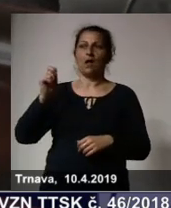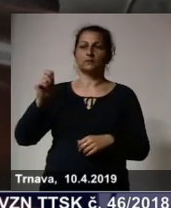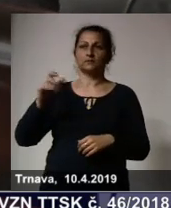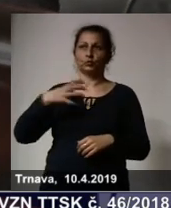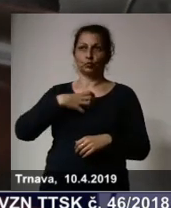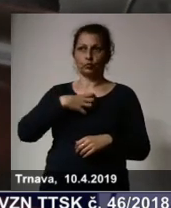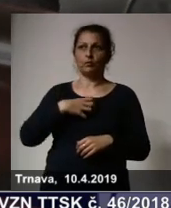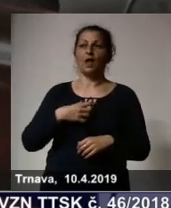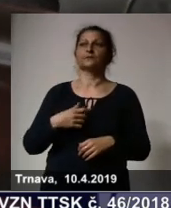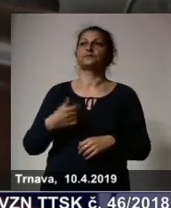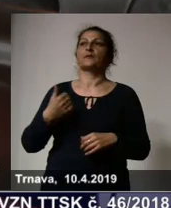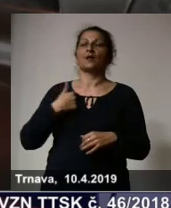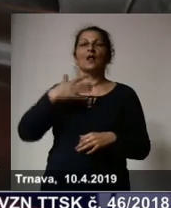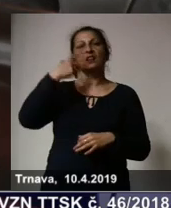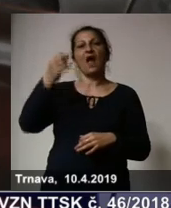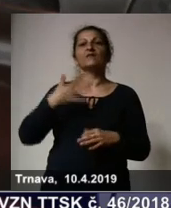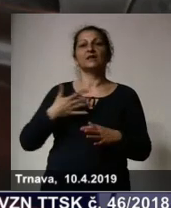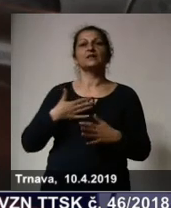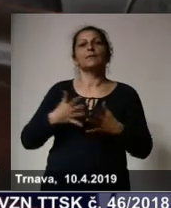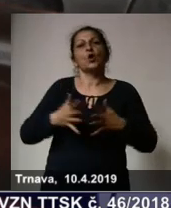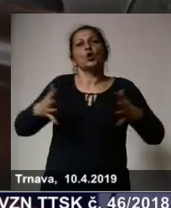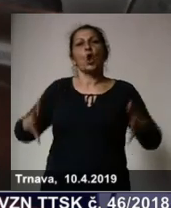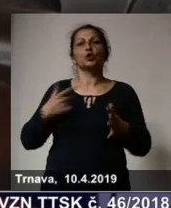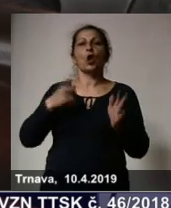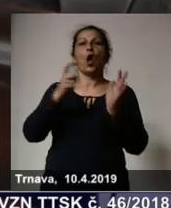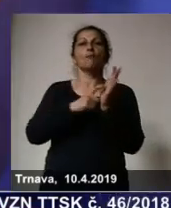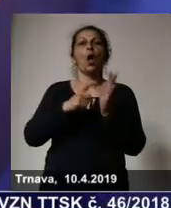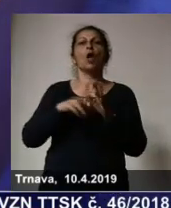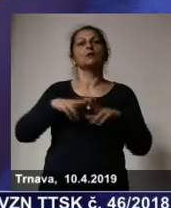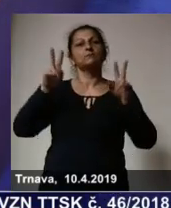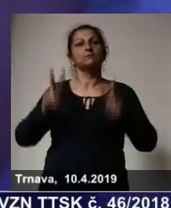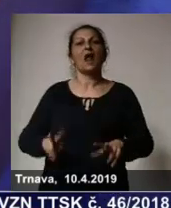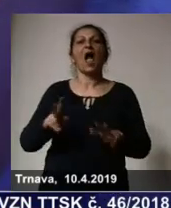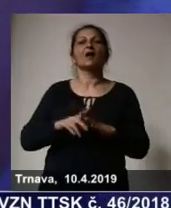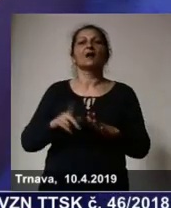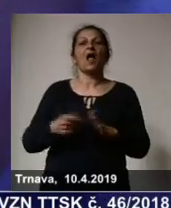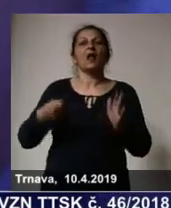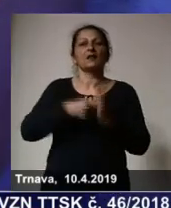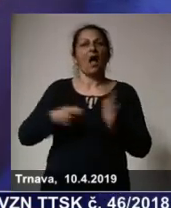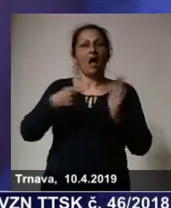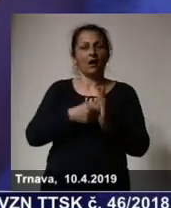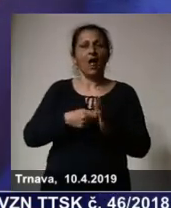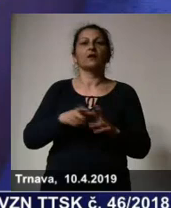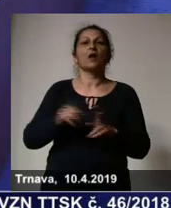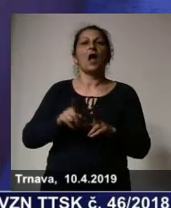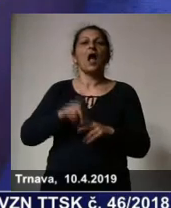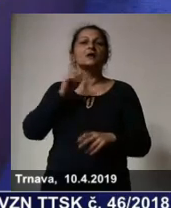sme rozšírili ten bod oprávnené náklady o obstaranie